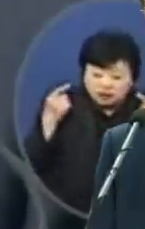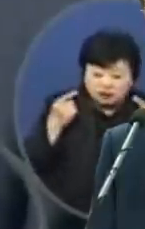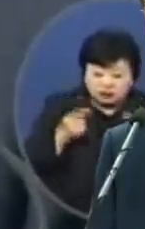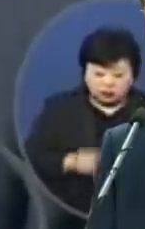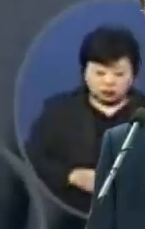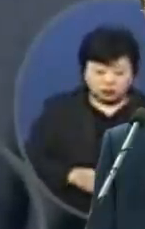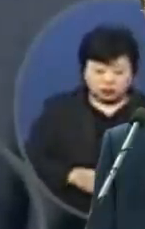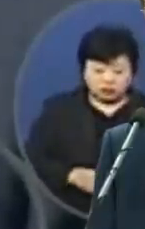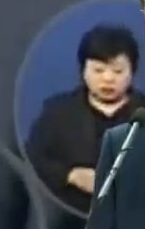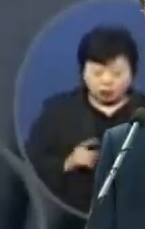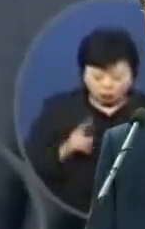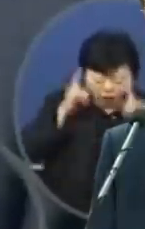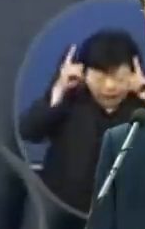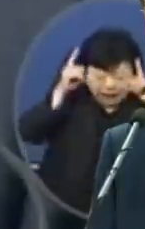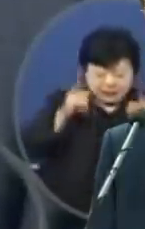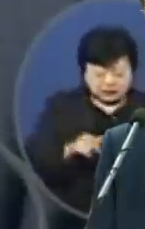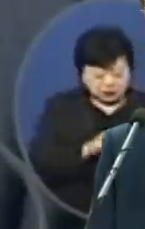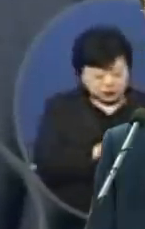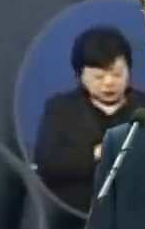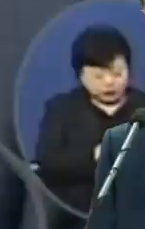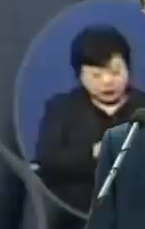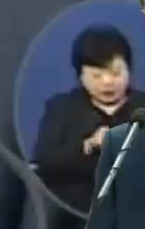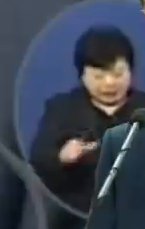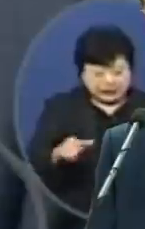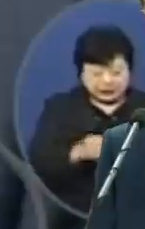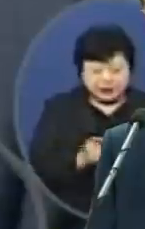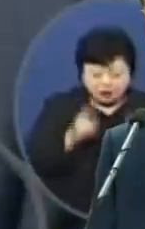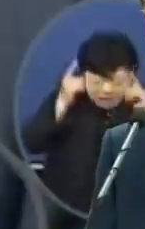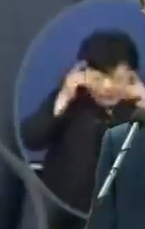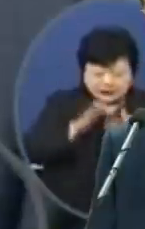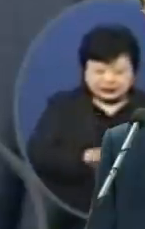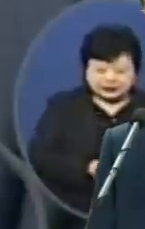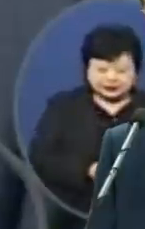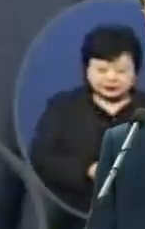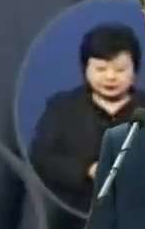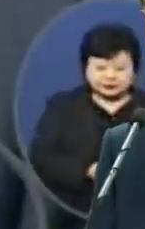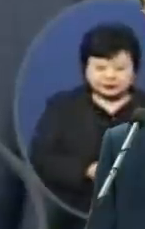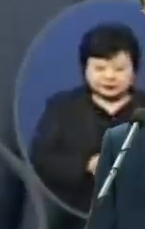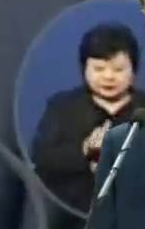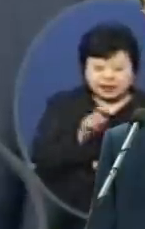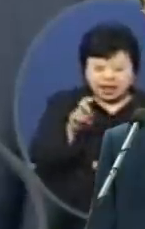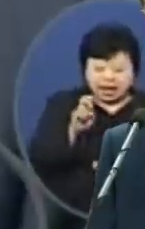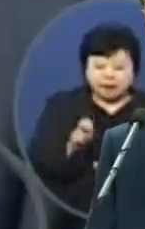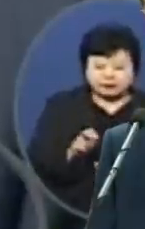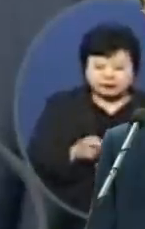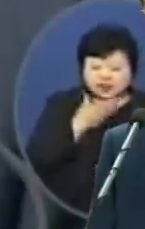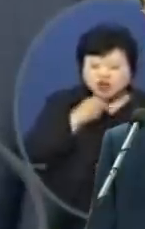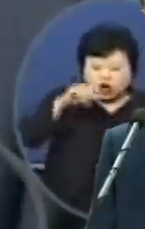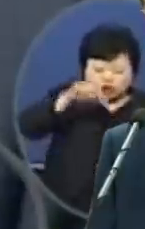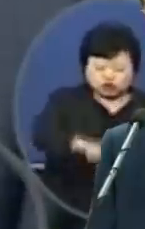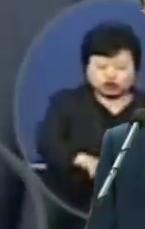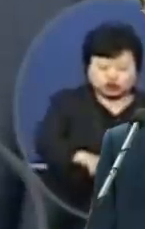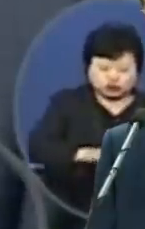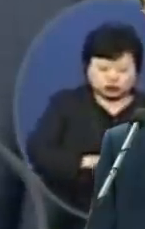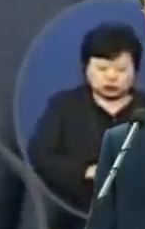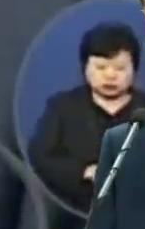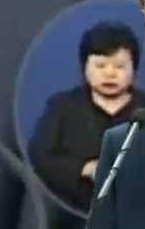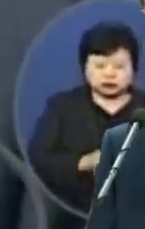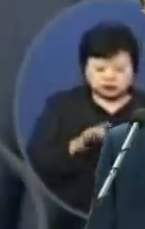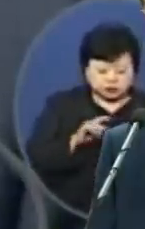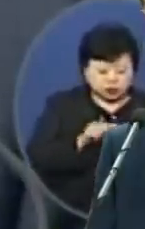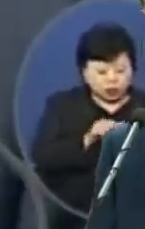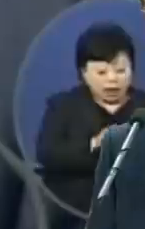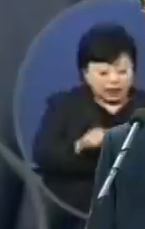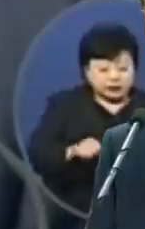굉장히 노했습니다. 그래서 함이 저주를 받았어. 함의 후손들은